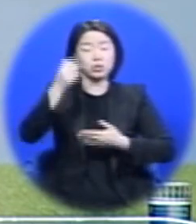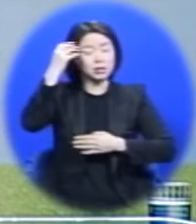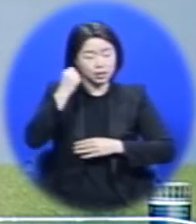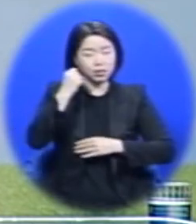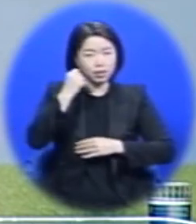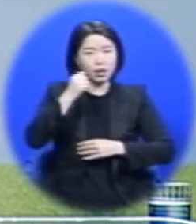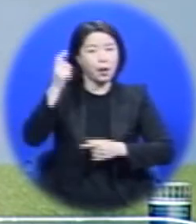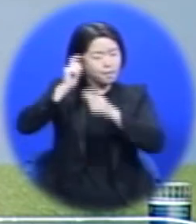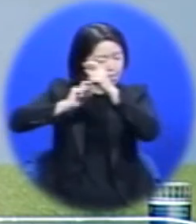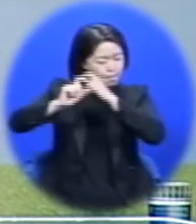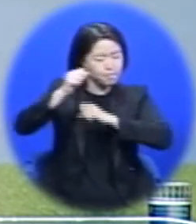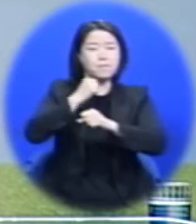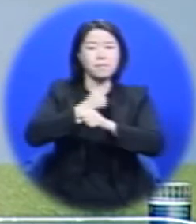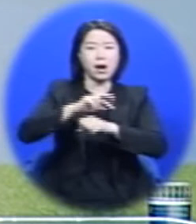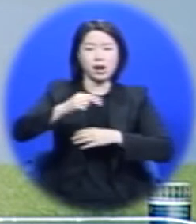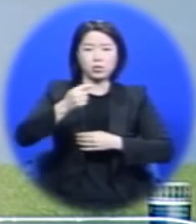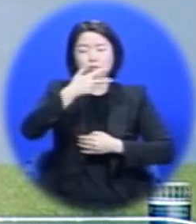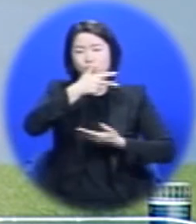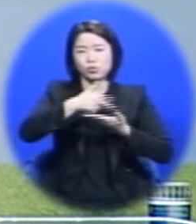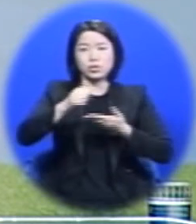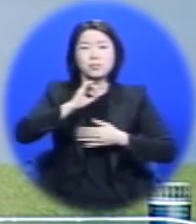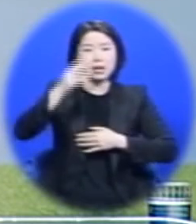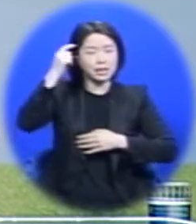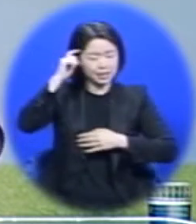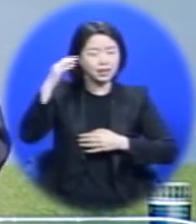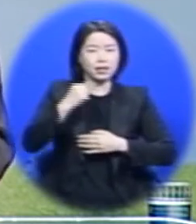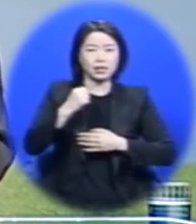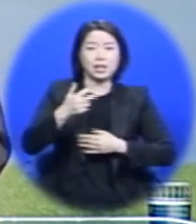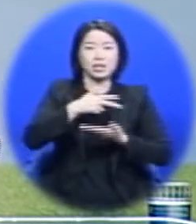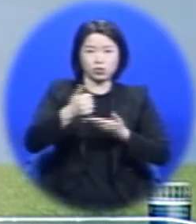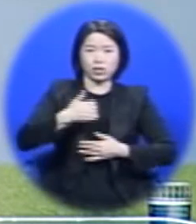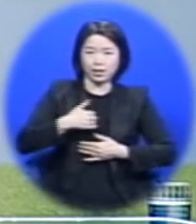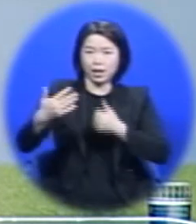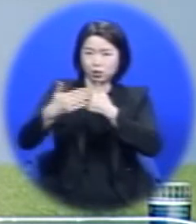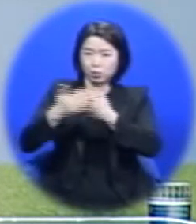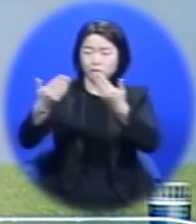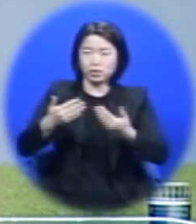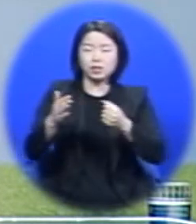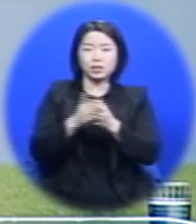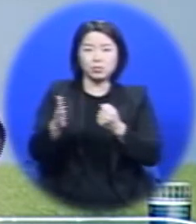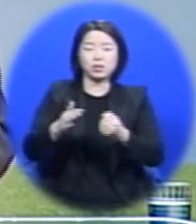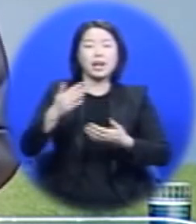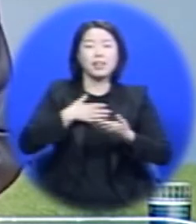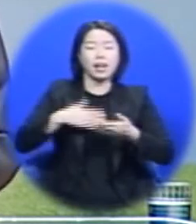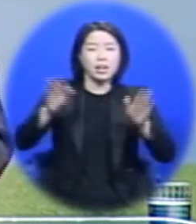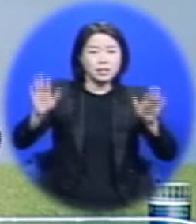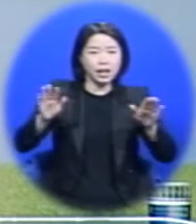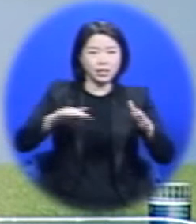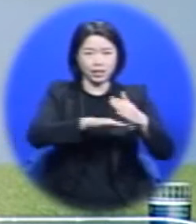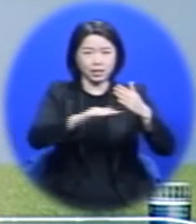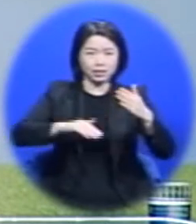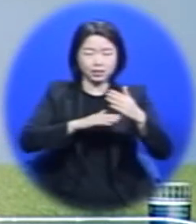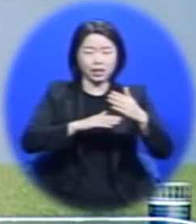기억하고 밤을 새우면서도 주님만을 생각합니다. 주님께서 나를 도우셨기에 나 이제 주님의 날개 그늘